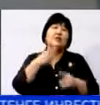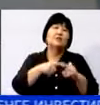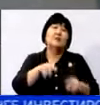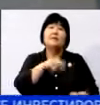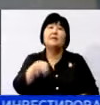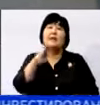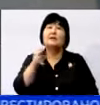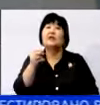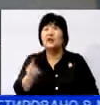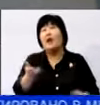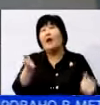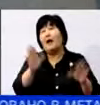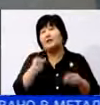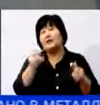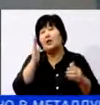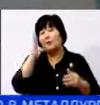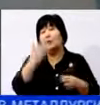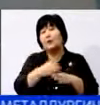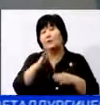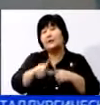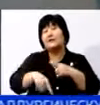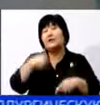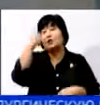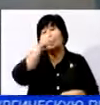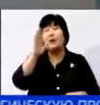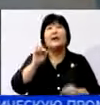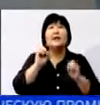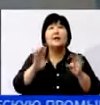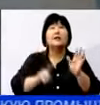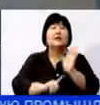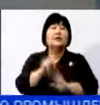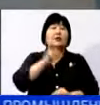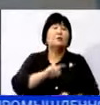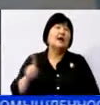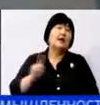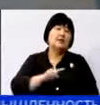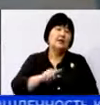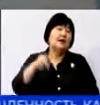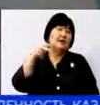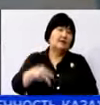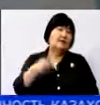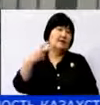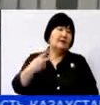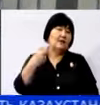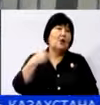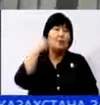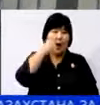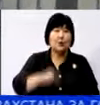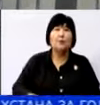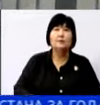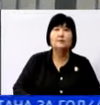миллиардов тенге. Остальные средства будут выделены в следующем году. Сдача в эксплуатацию ожидается в 2022